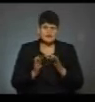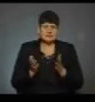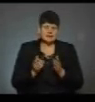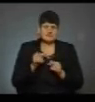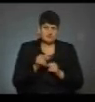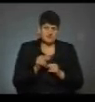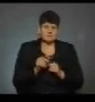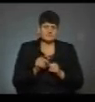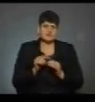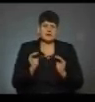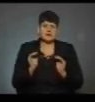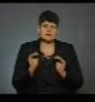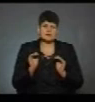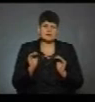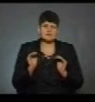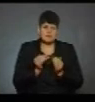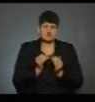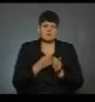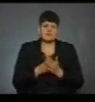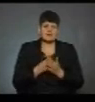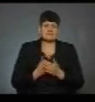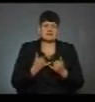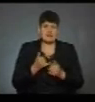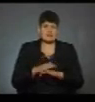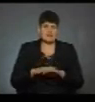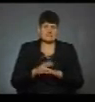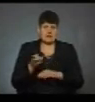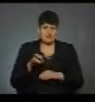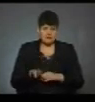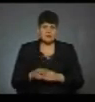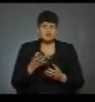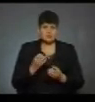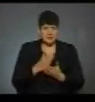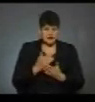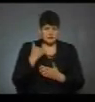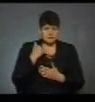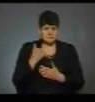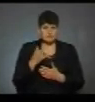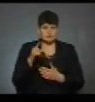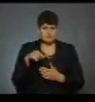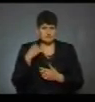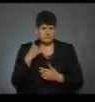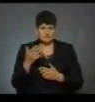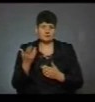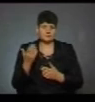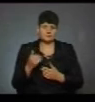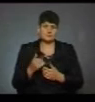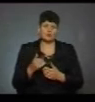знижуєте вартість для населення. Скажіть, чи є в нас ще телефонний дзвінок на зв'язку? Якщо є, будь